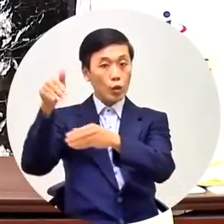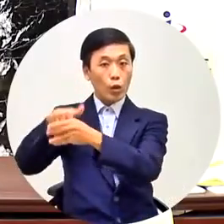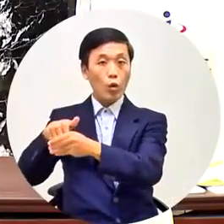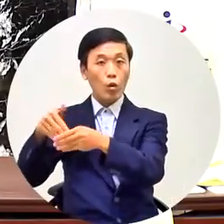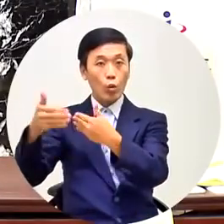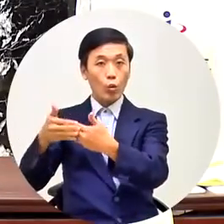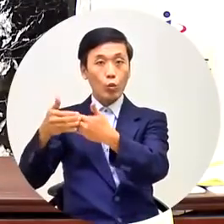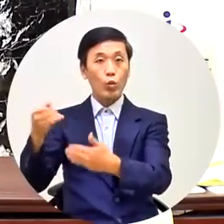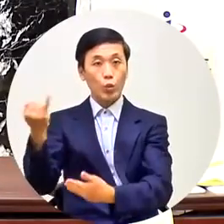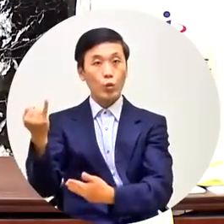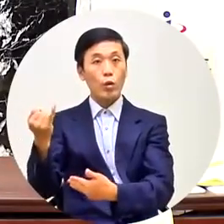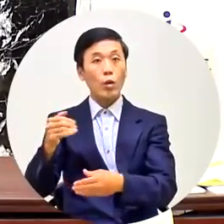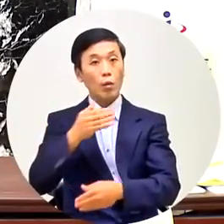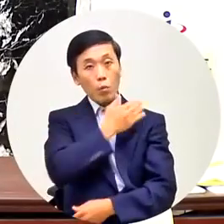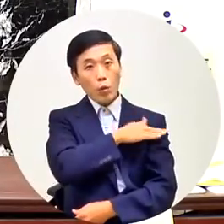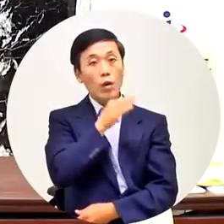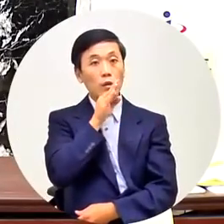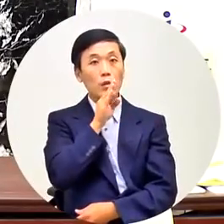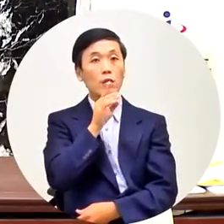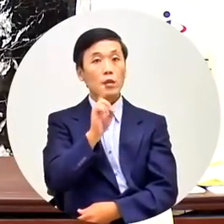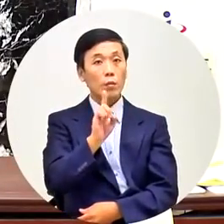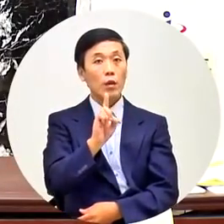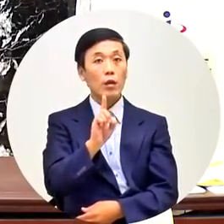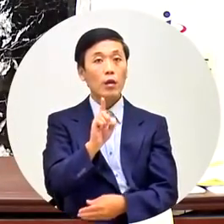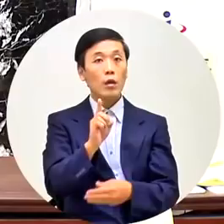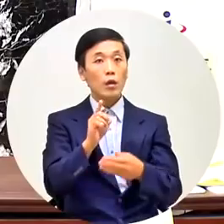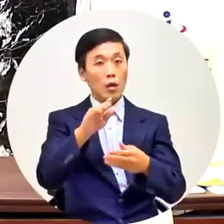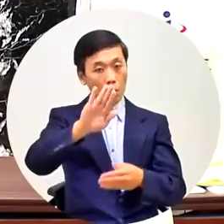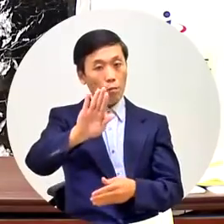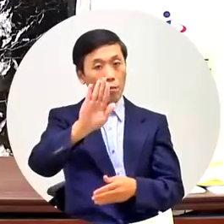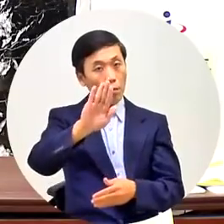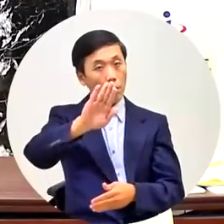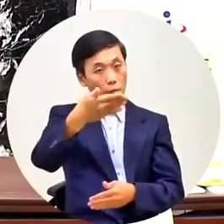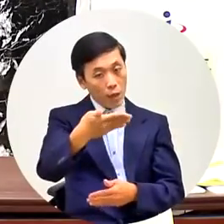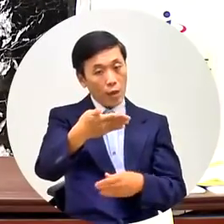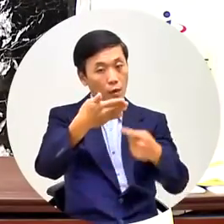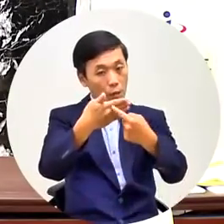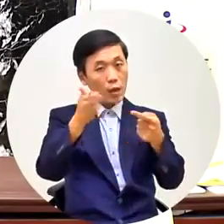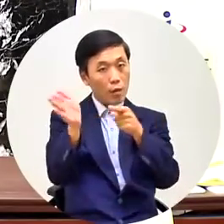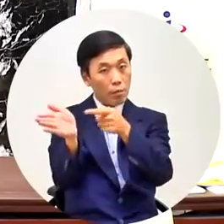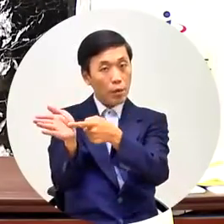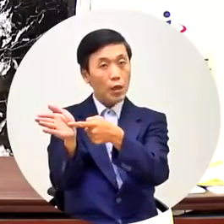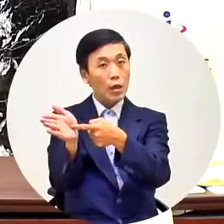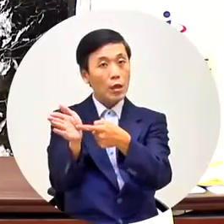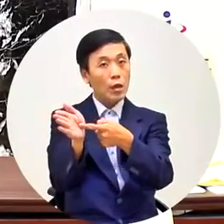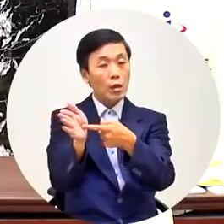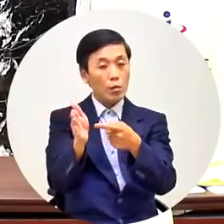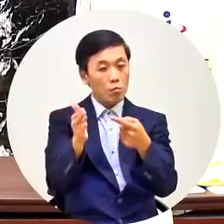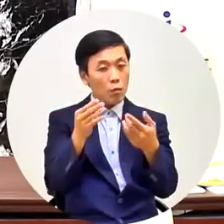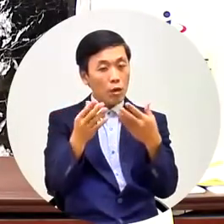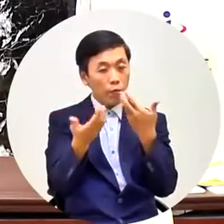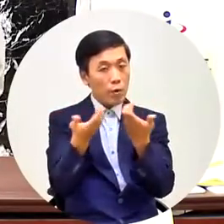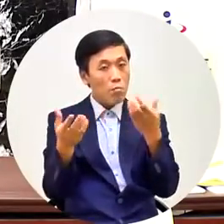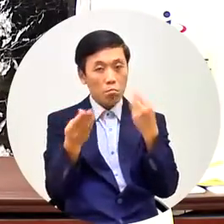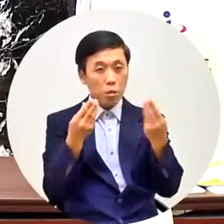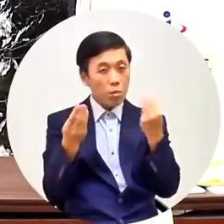后面都没有影响他的表达方向也没有造成困扰那所以说第一个按照我们刚刚前面那两个原则